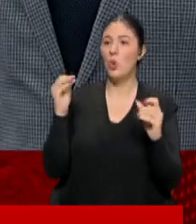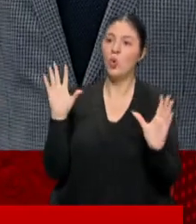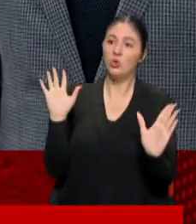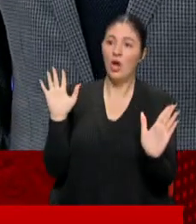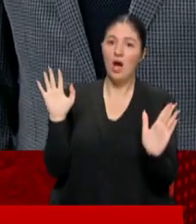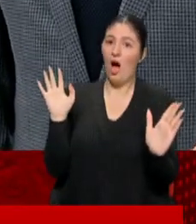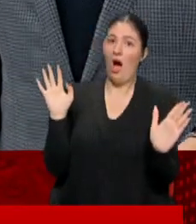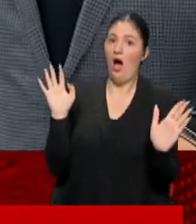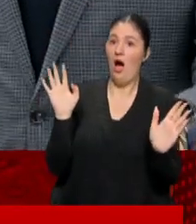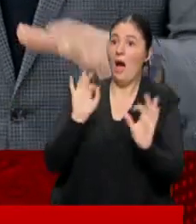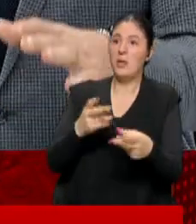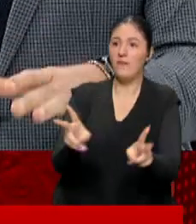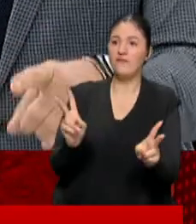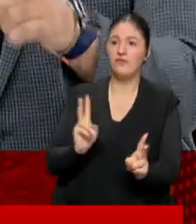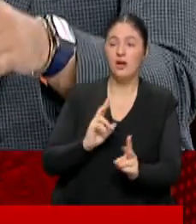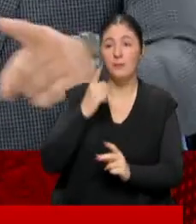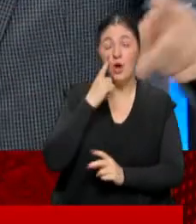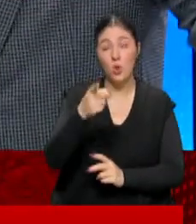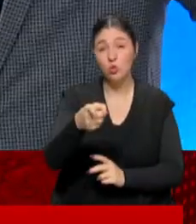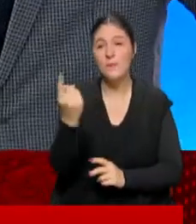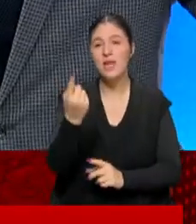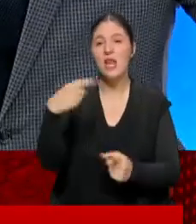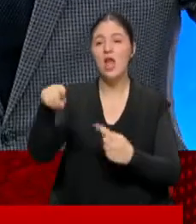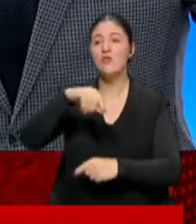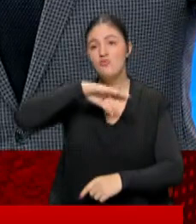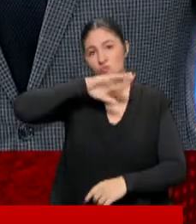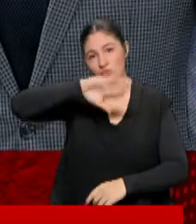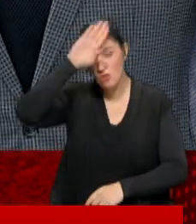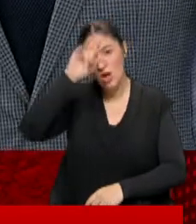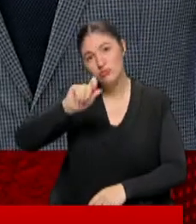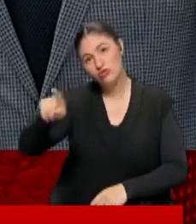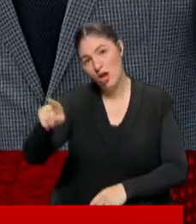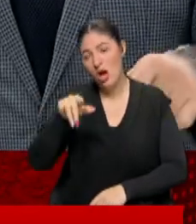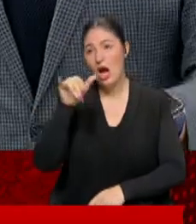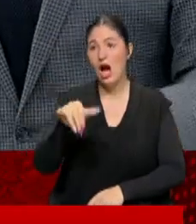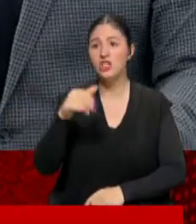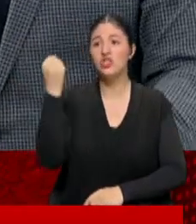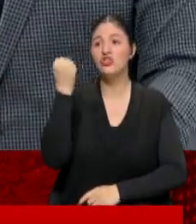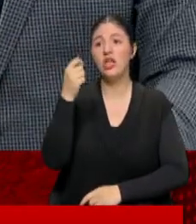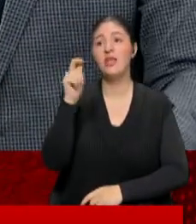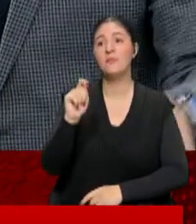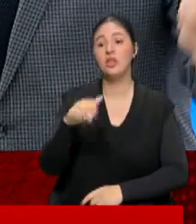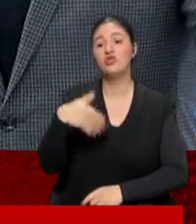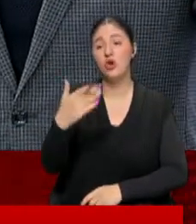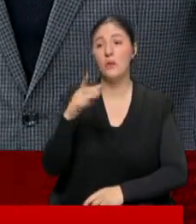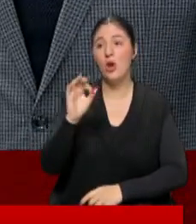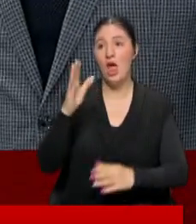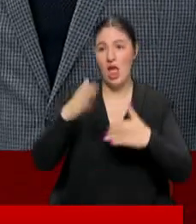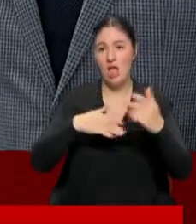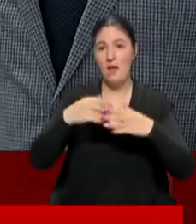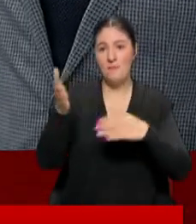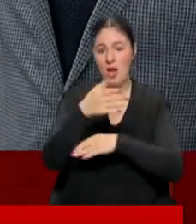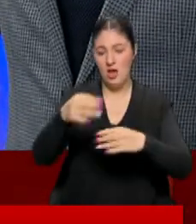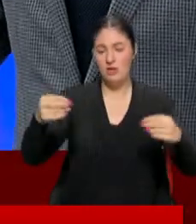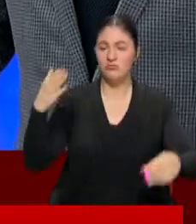olduğunda salacaksın bak görürsün birilerinin elini öpecek aynı cinayet işledikten sonra böyle eline bayrak